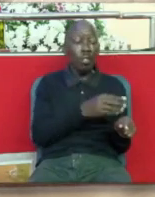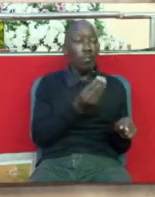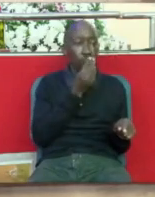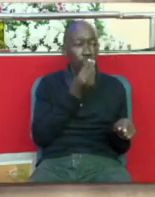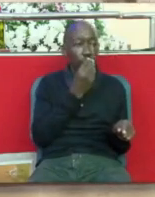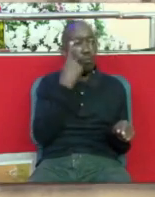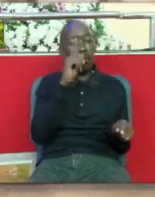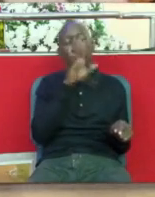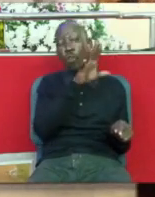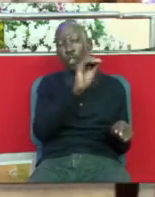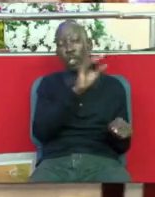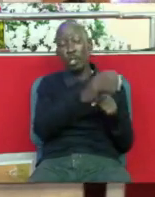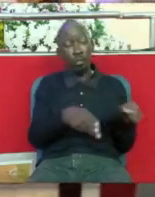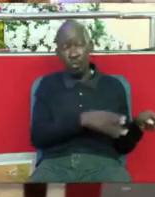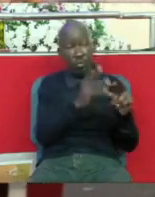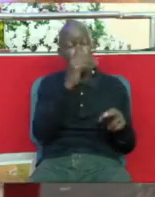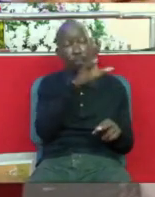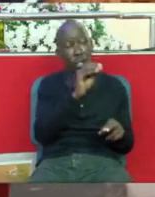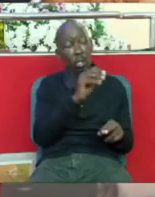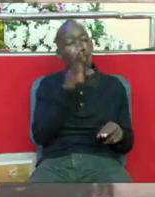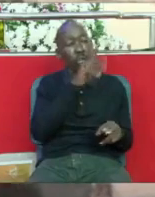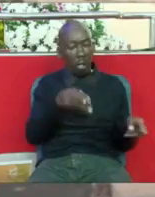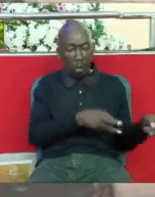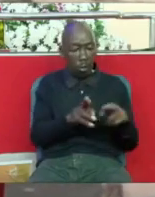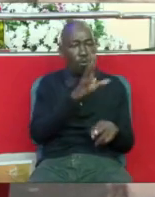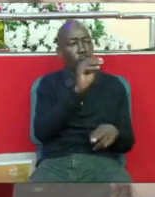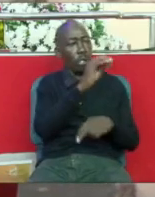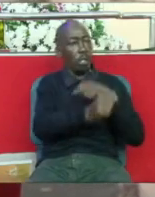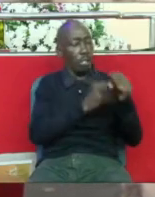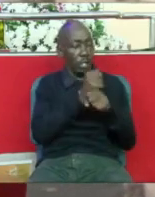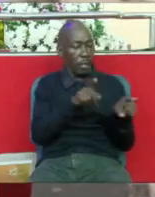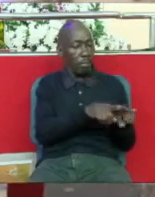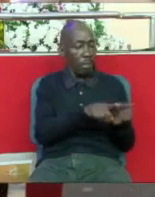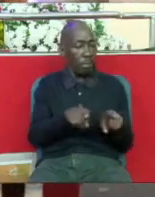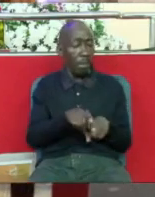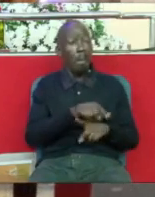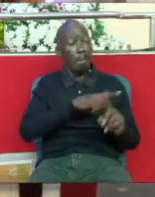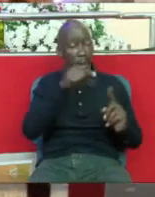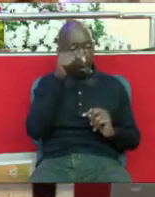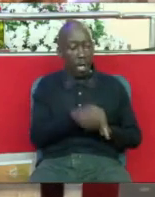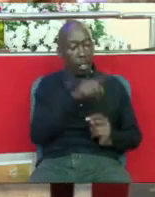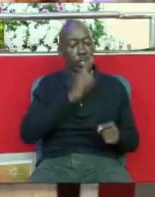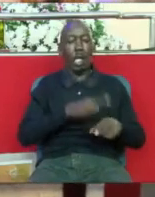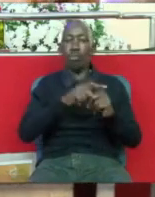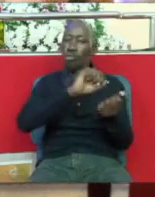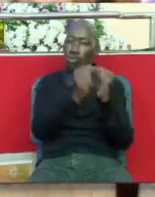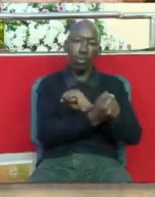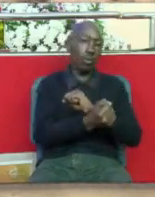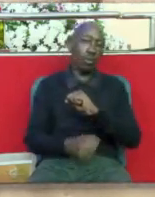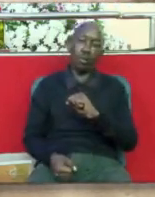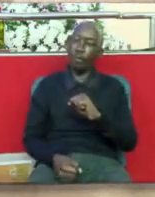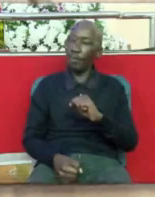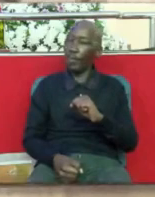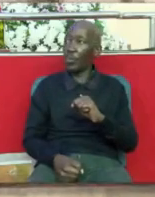Mumekuwa mkitumia njia hii miaka 40. You've been using this road for 40 years. Mumekuwa mkitumia njia hii miaka 40. But it's time to change. Lakini sasa ni wakati